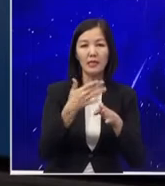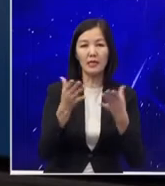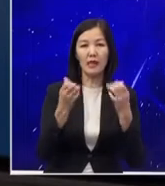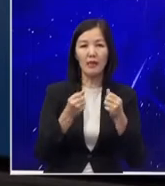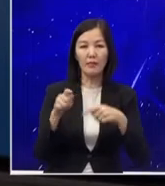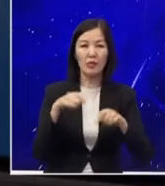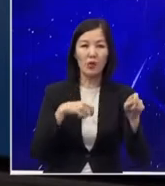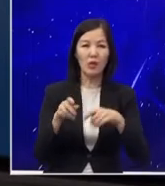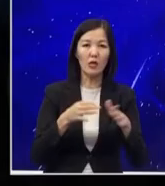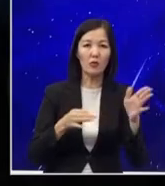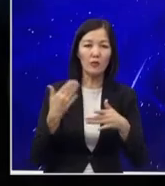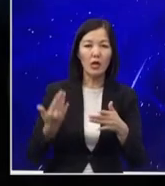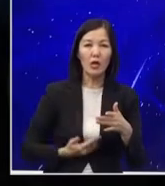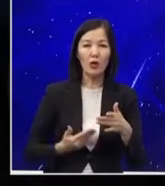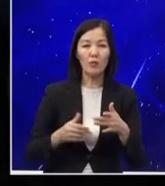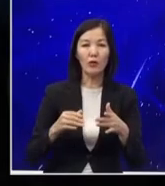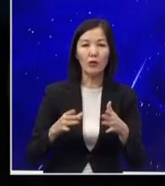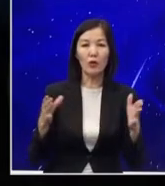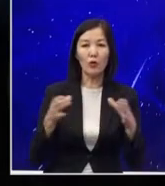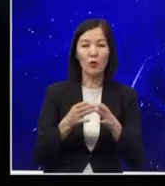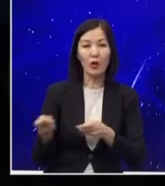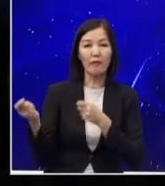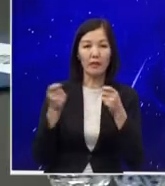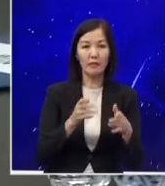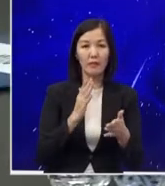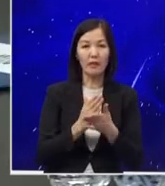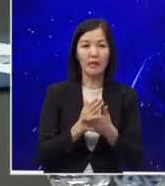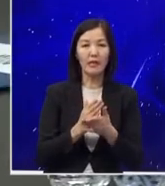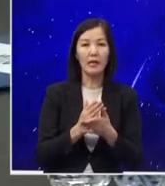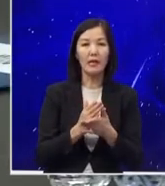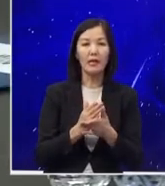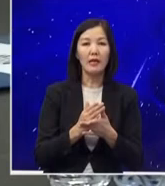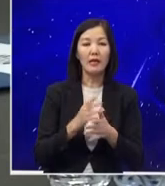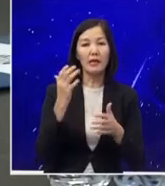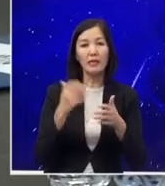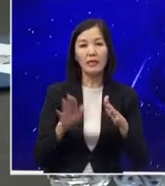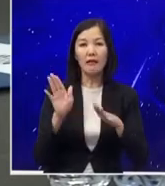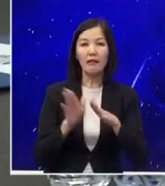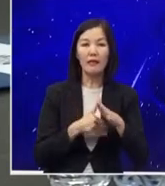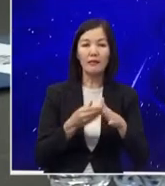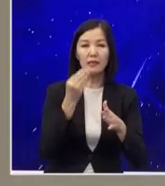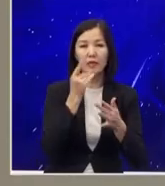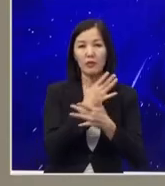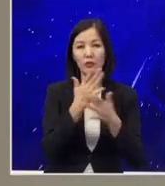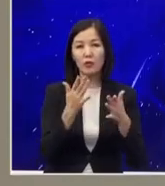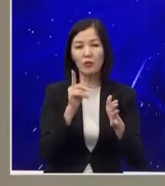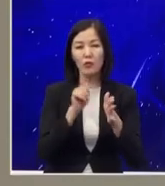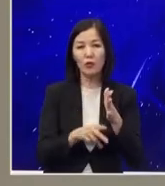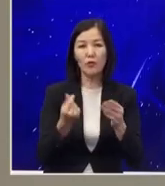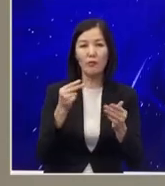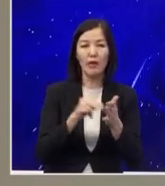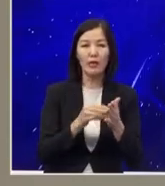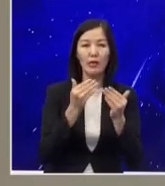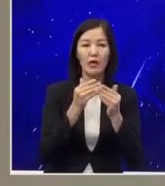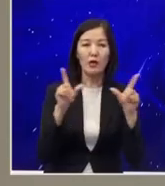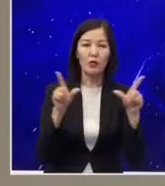алып, тауарларын облыстық әлеуметтік қорға тасымалдайды. Осылай ешқандай делдалсыз азық-түлікті төмен бағада